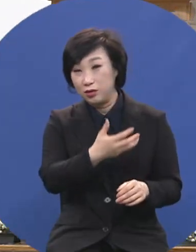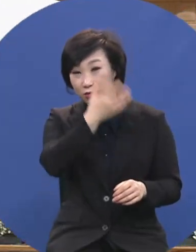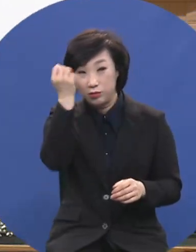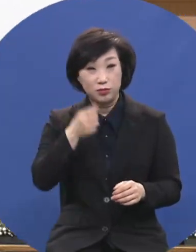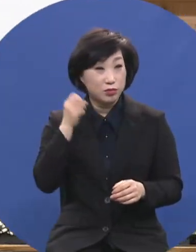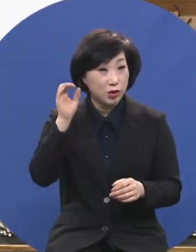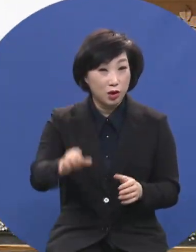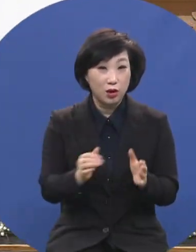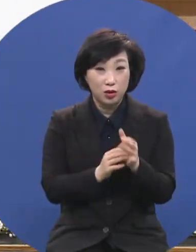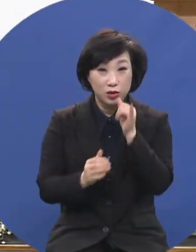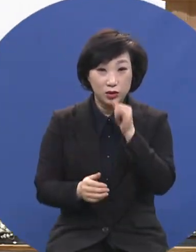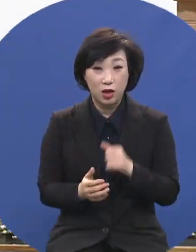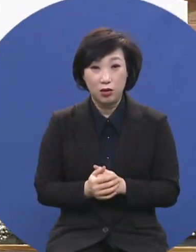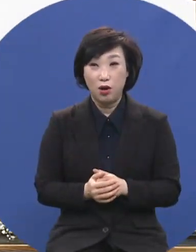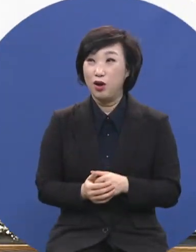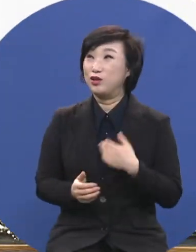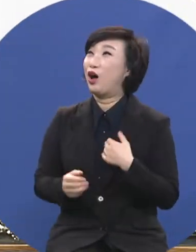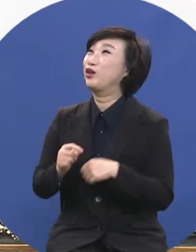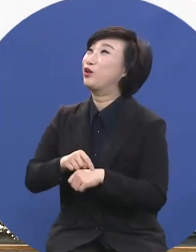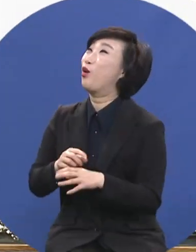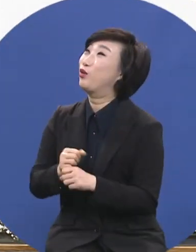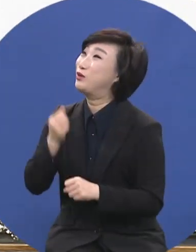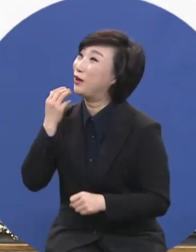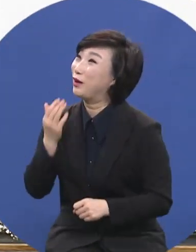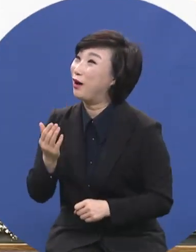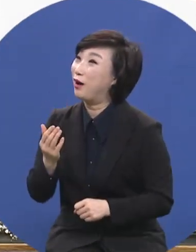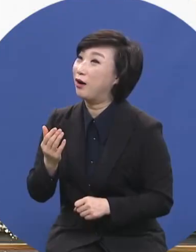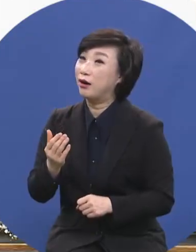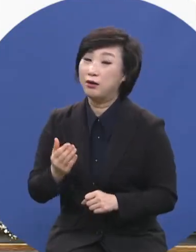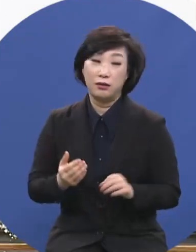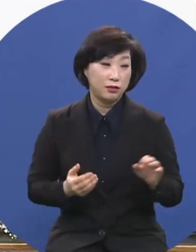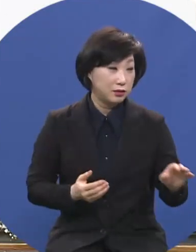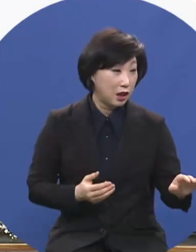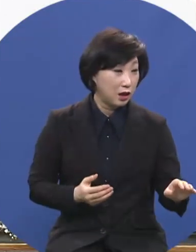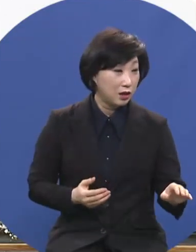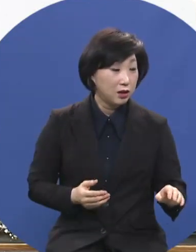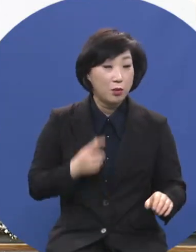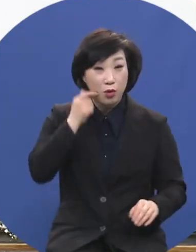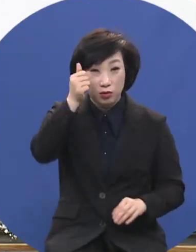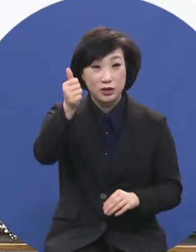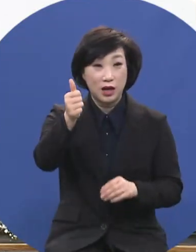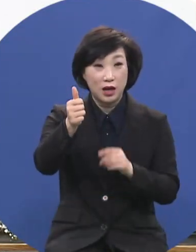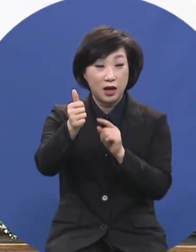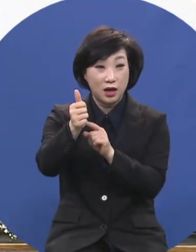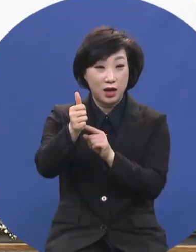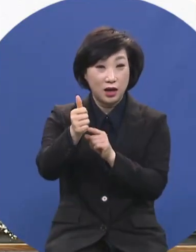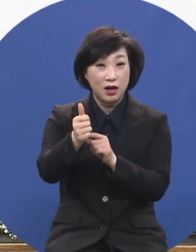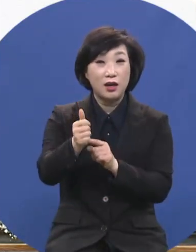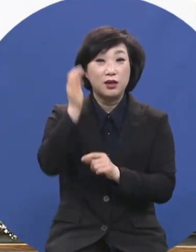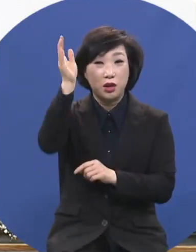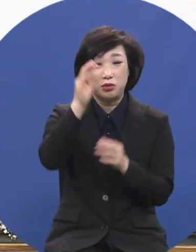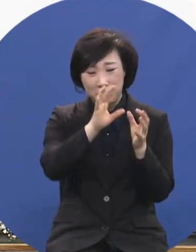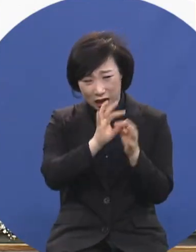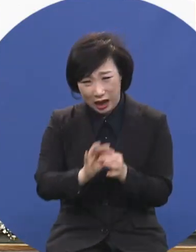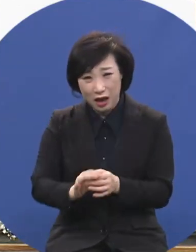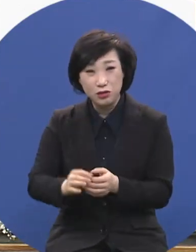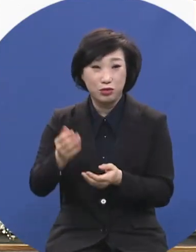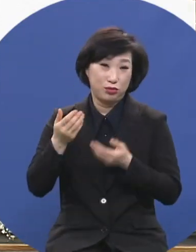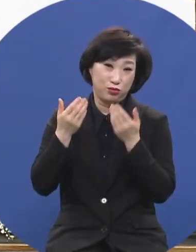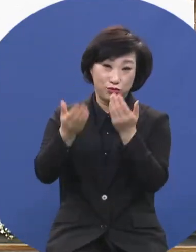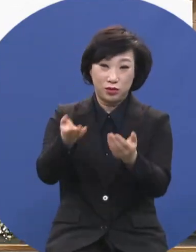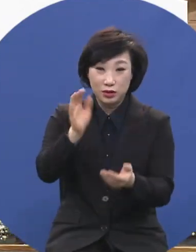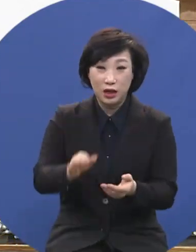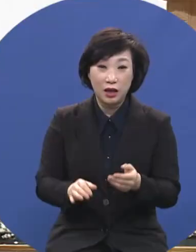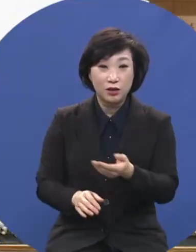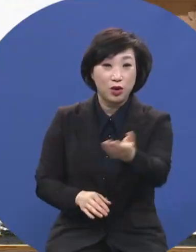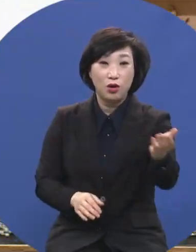내던지고 무시해버렸어. 제가 언제 그랬습니까? 내가 너희 목사를 통해서 계속 말했으나